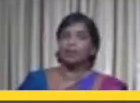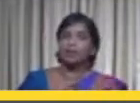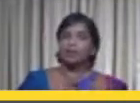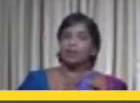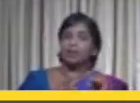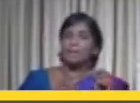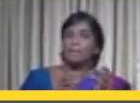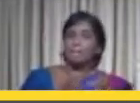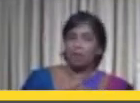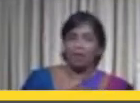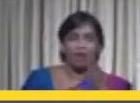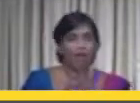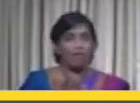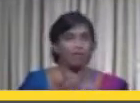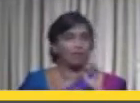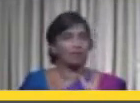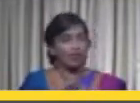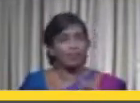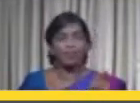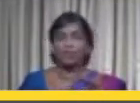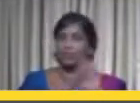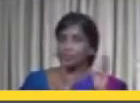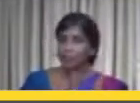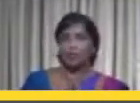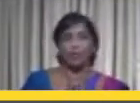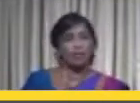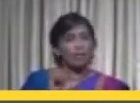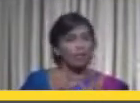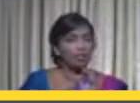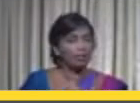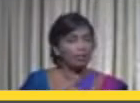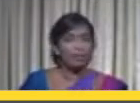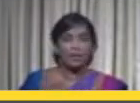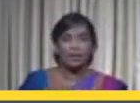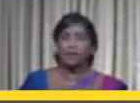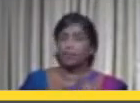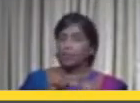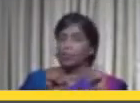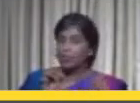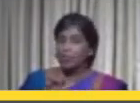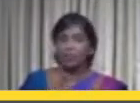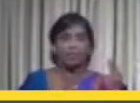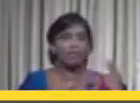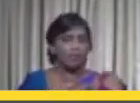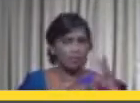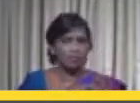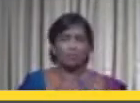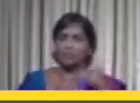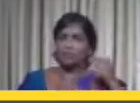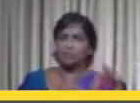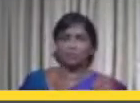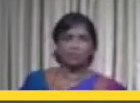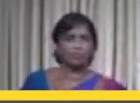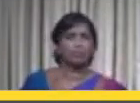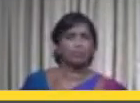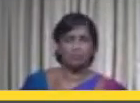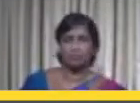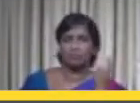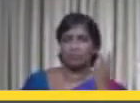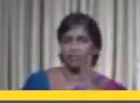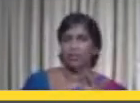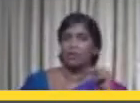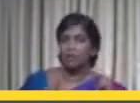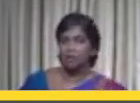संस्था आयतन तीयनो एना हमेना एमतूर एक कैबिनेट मंडलेट वकी अन्न एक पीट कमीशन की पे अतीनो